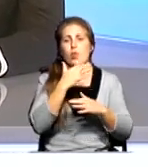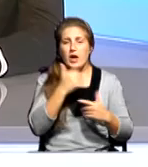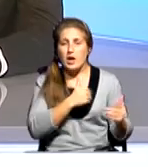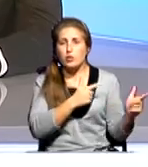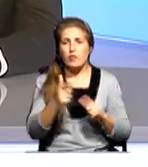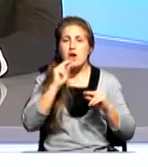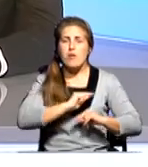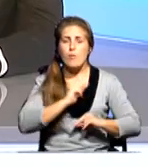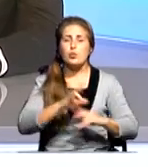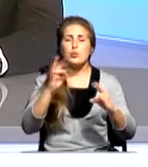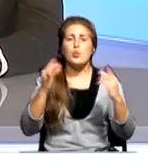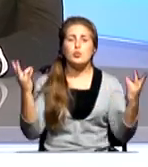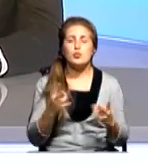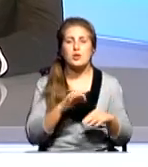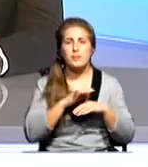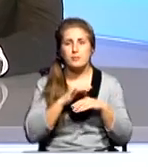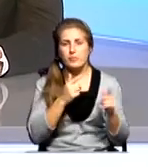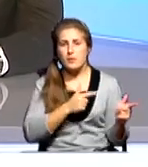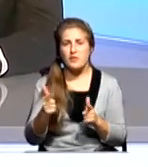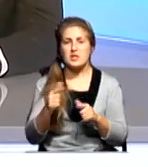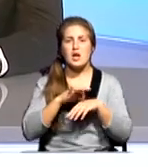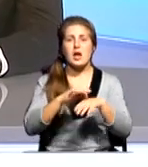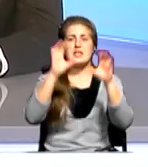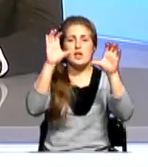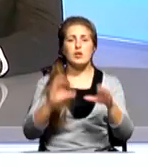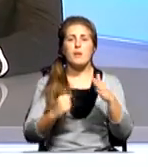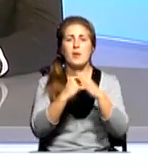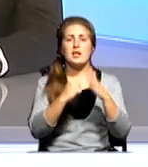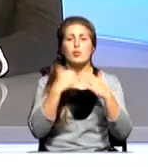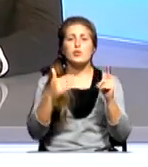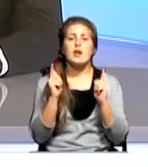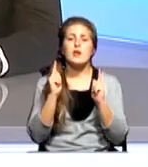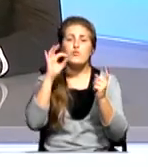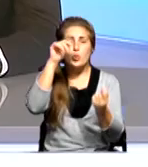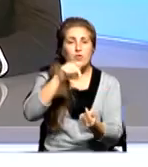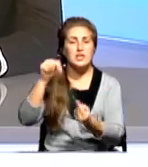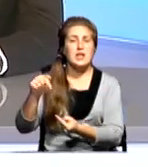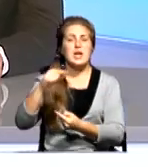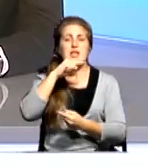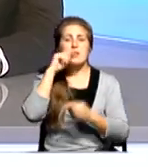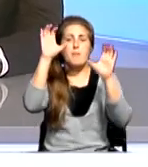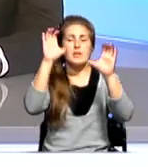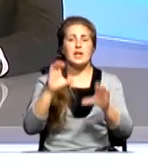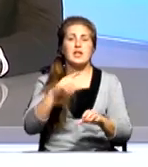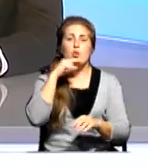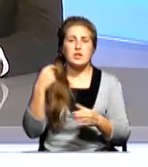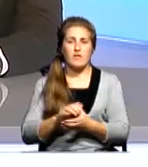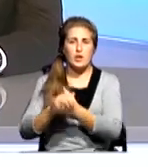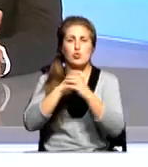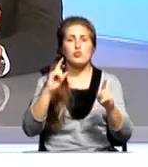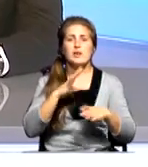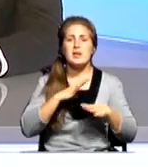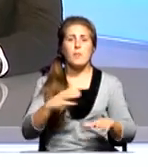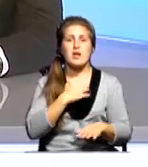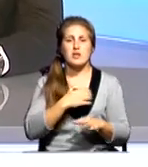нужно привести законодательную базу уже в соответствии с законодательством российской федерации чтобы не боятся